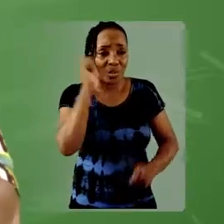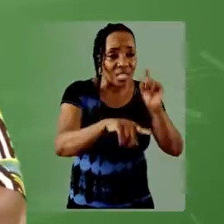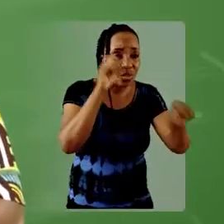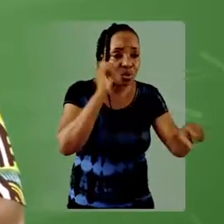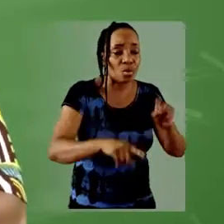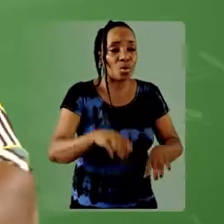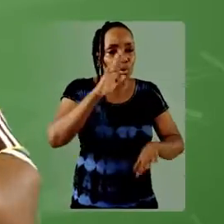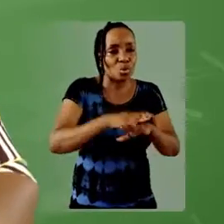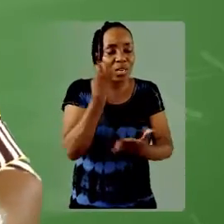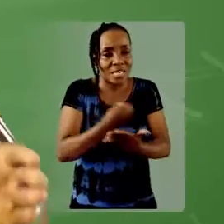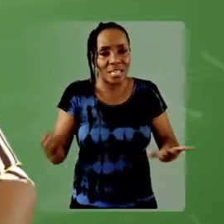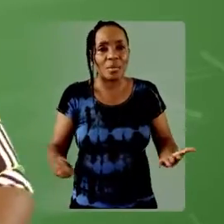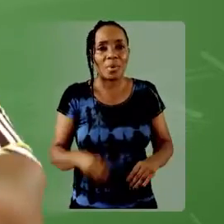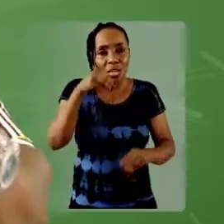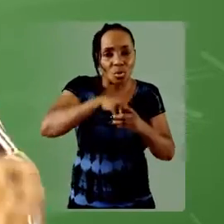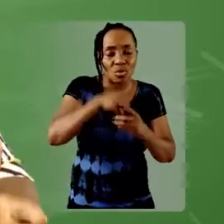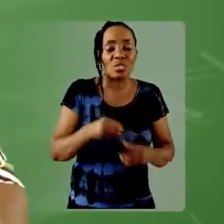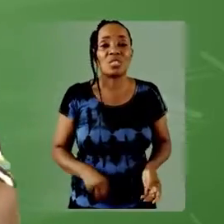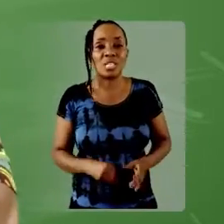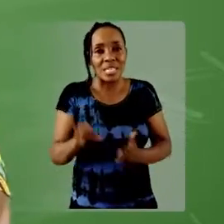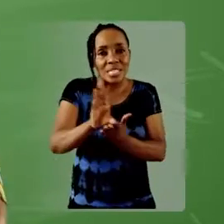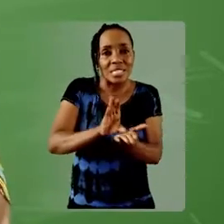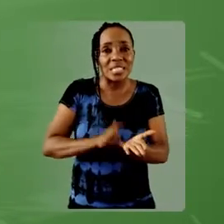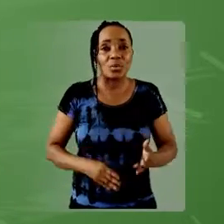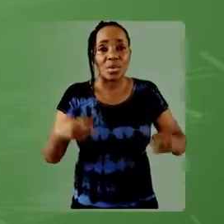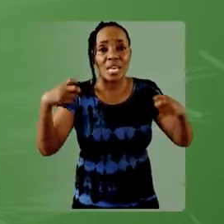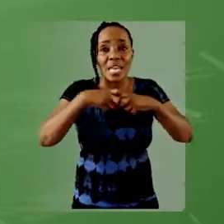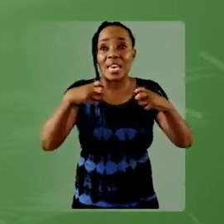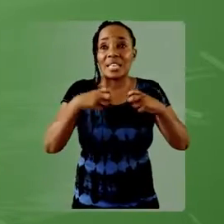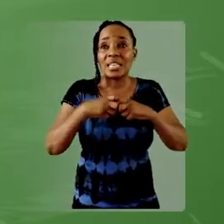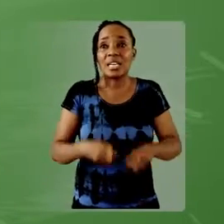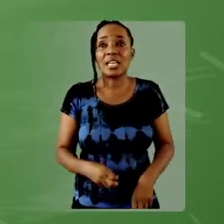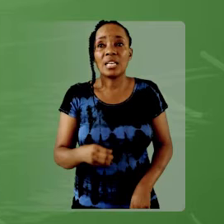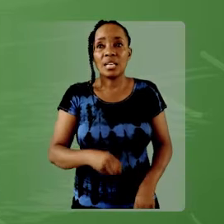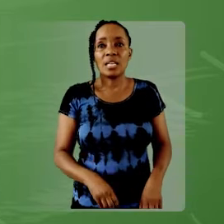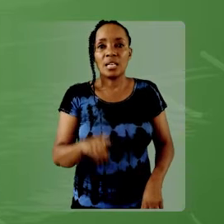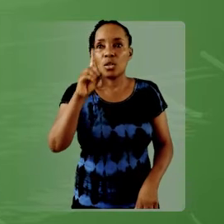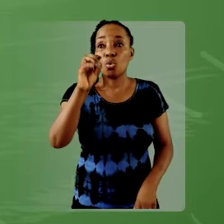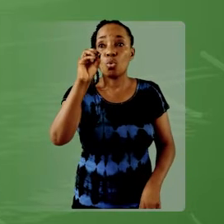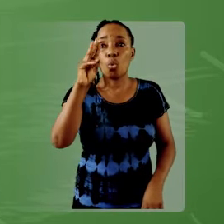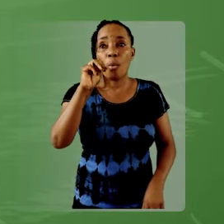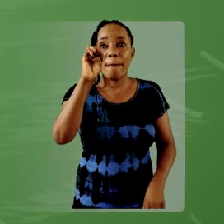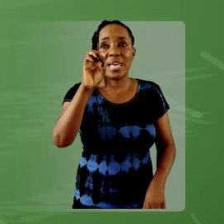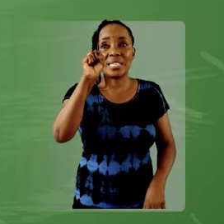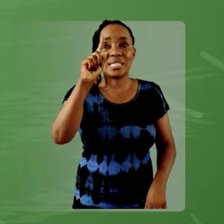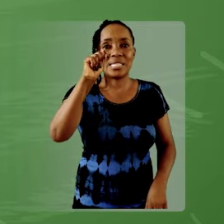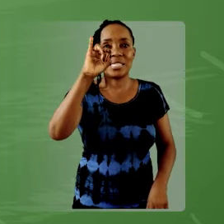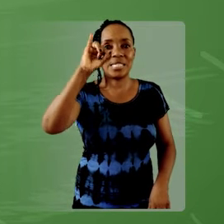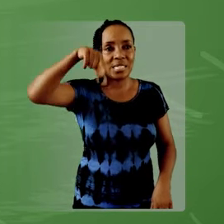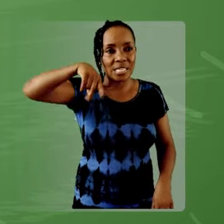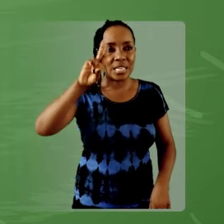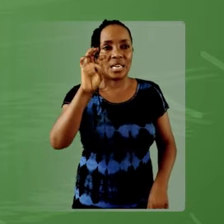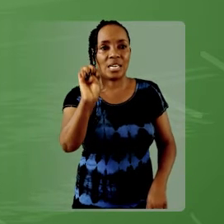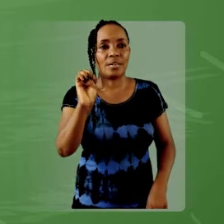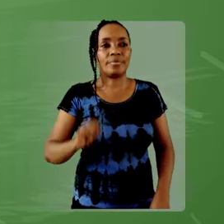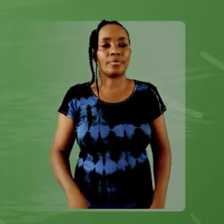qui constituent le circuit électrique domestique. La leçon d'aujourd'hui aura pour titre